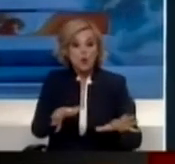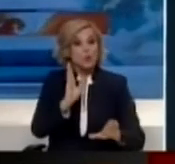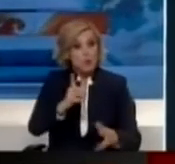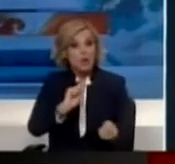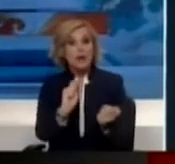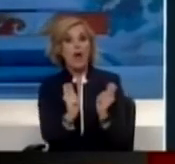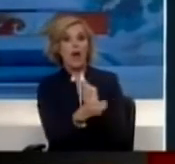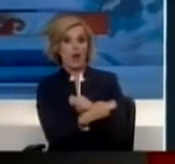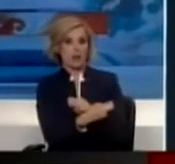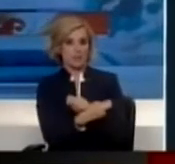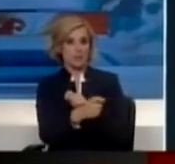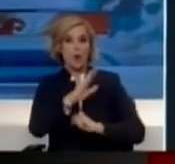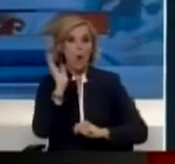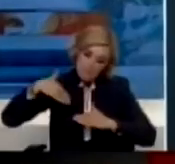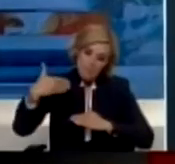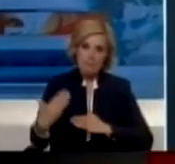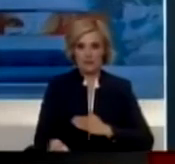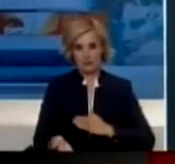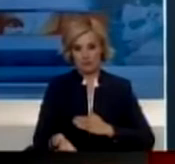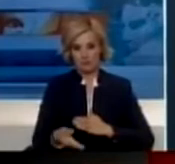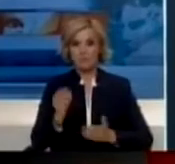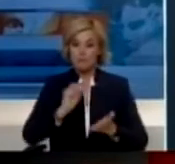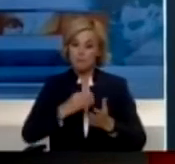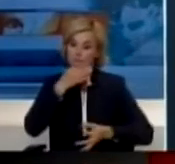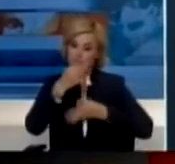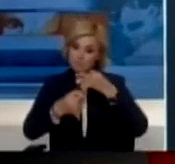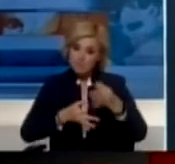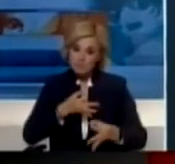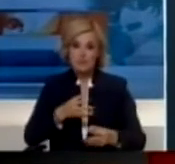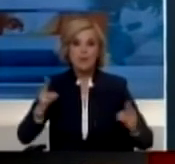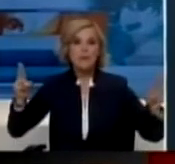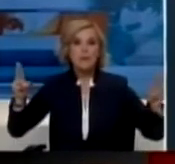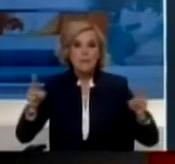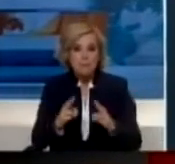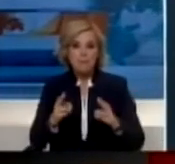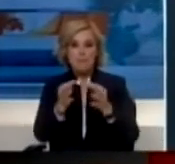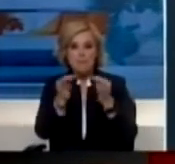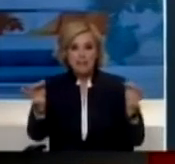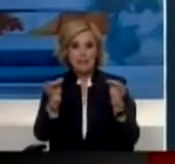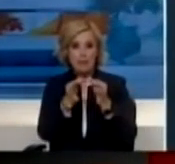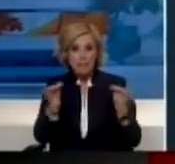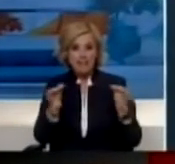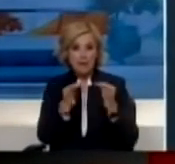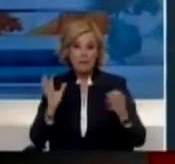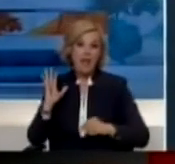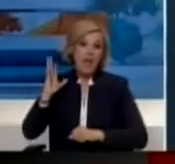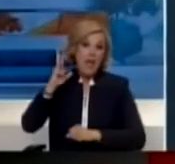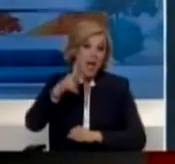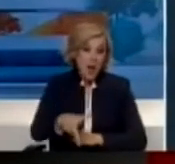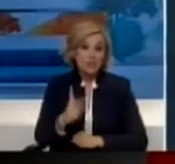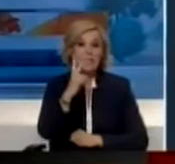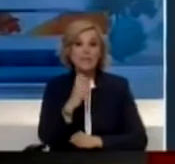θα είναι ιδιαίτερα σημαντικές όταν θα αναπτυχθεί εμβόλιο. Να επαναλάβω για ακόμη μια φορά ότι τα περιοριστικά μέτρα ισχύουν στο ακέραιο μέχρι τις 27